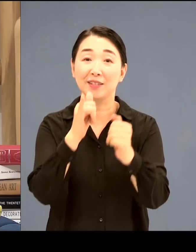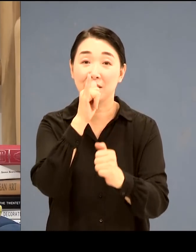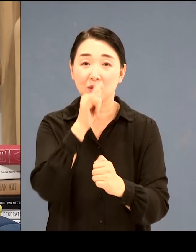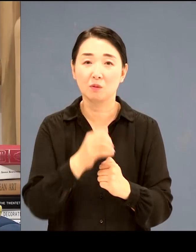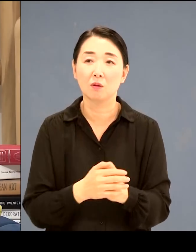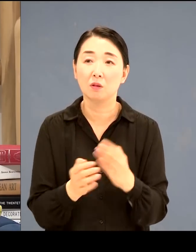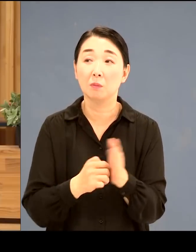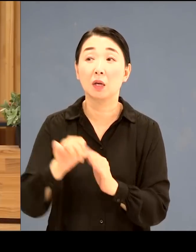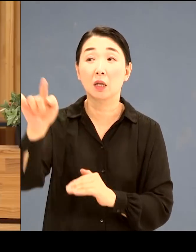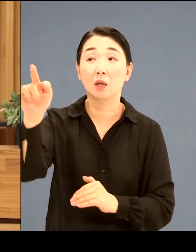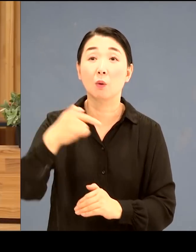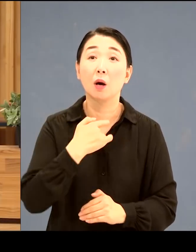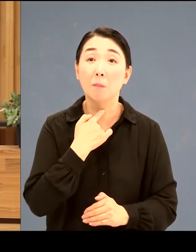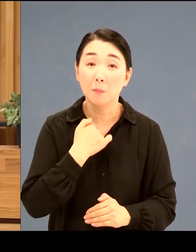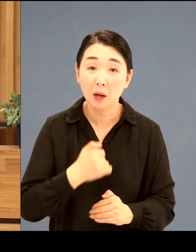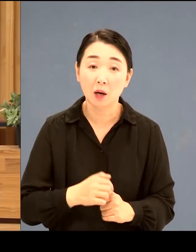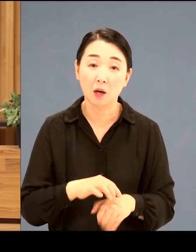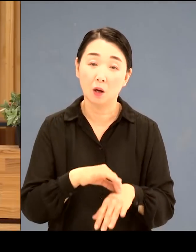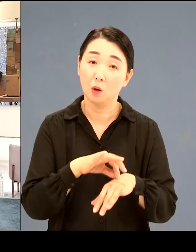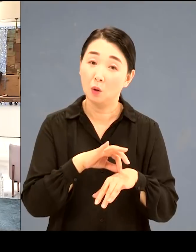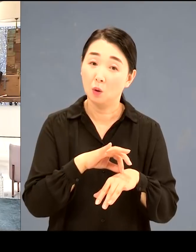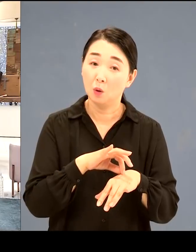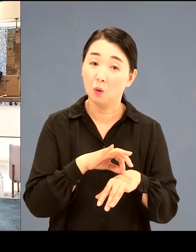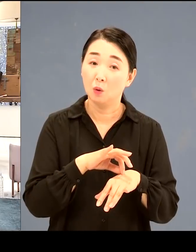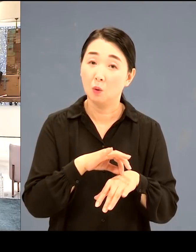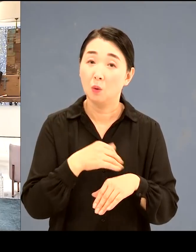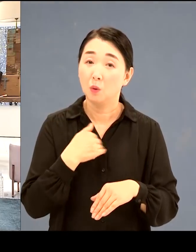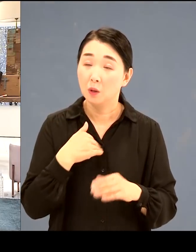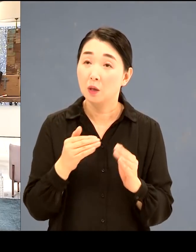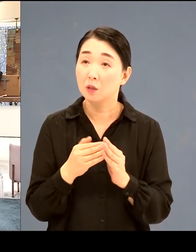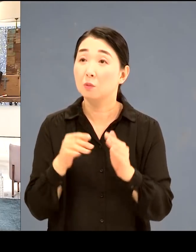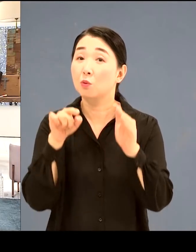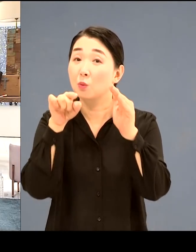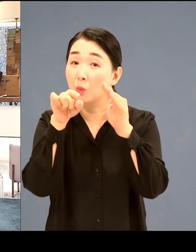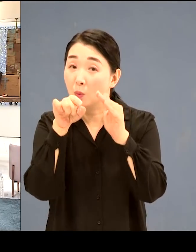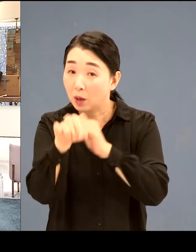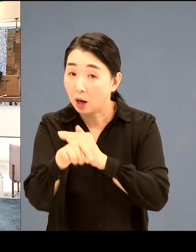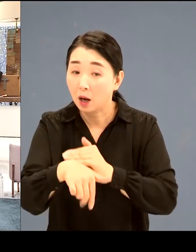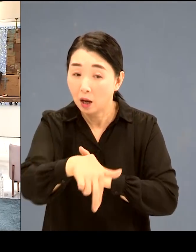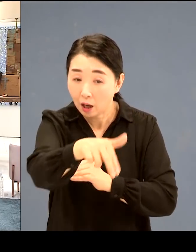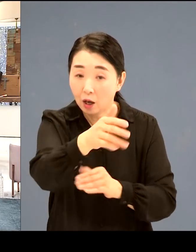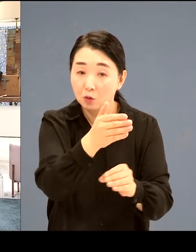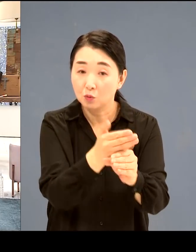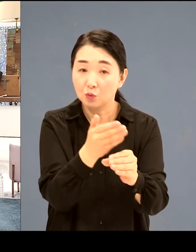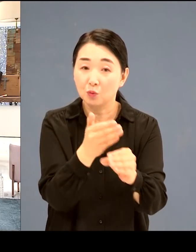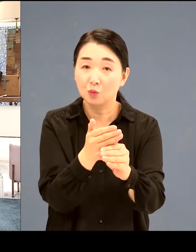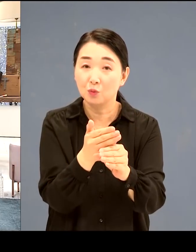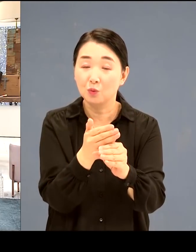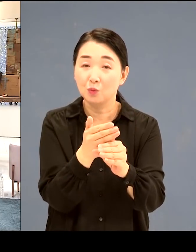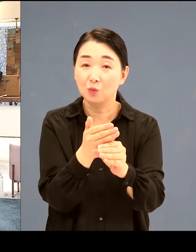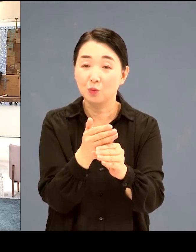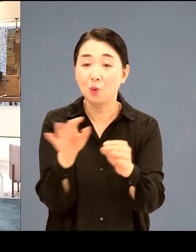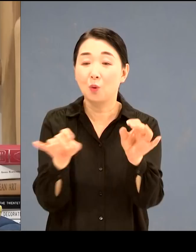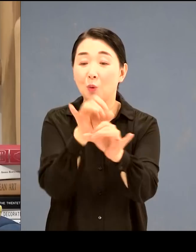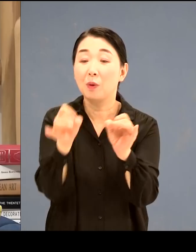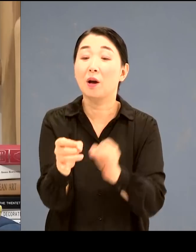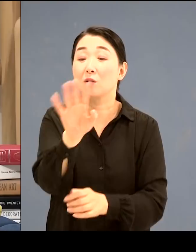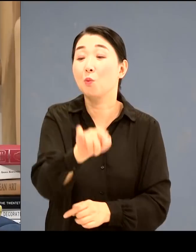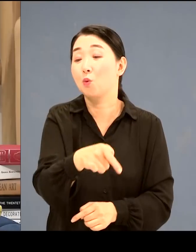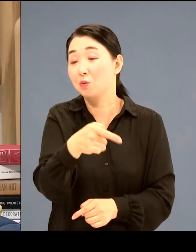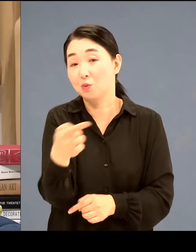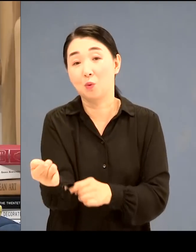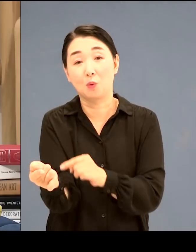왔더니 고깃집이 고깃집. 네 제가 이렇게 집으로 가려고 이제 가는데 갤러리아 백화점 예. 오른쪽 편에